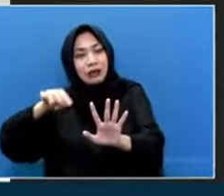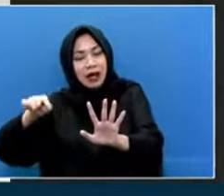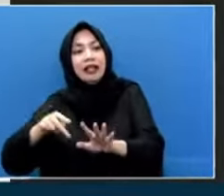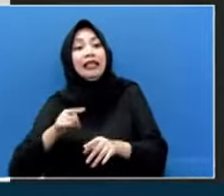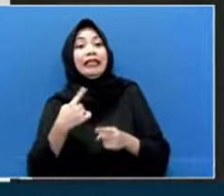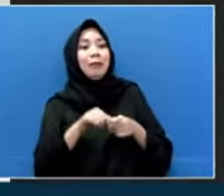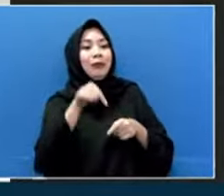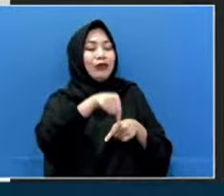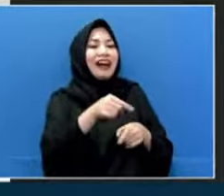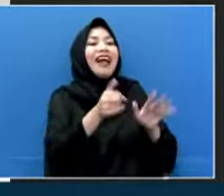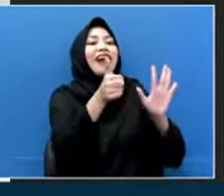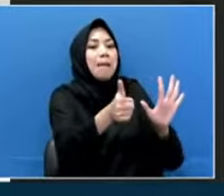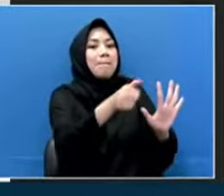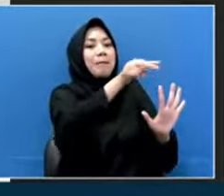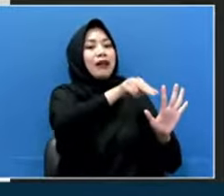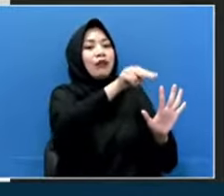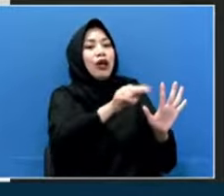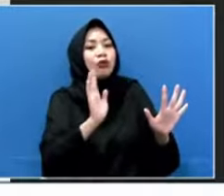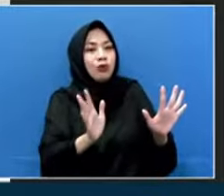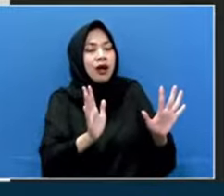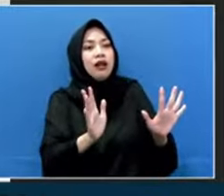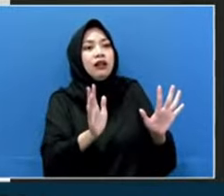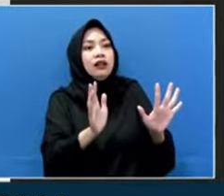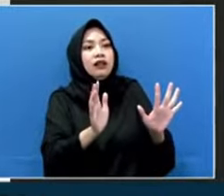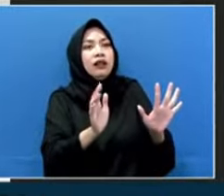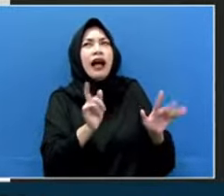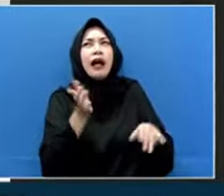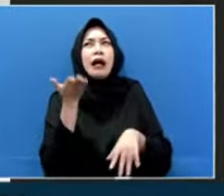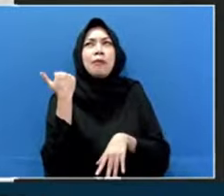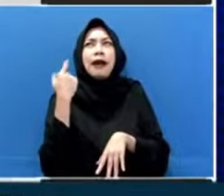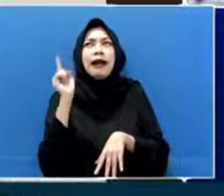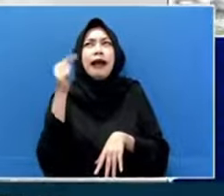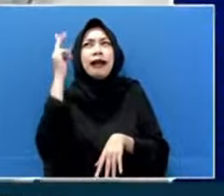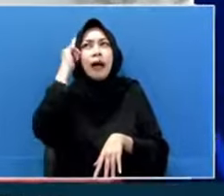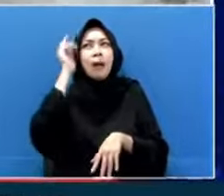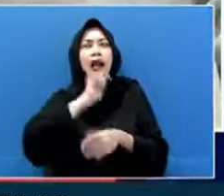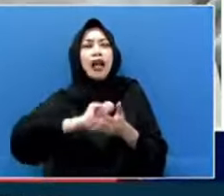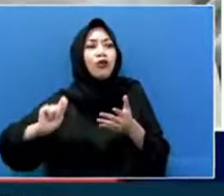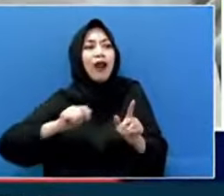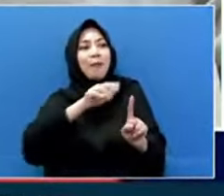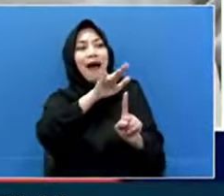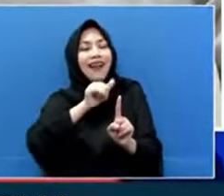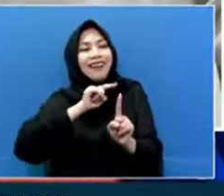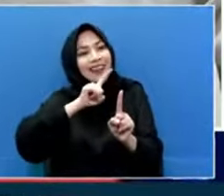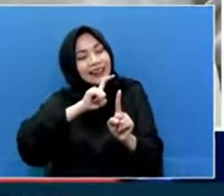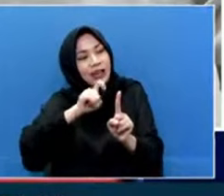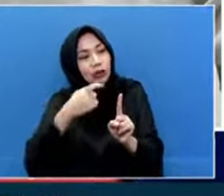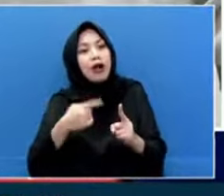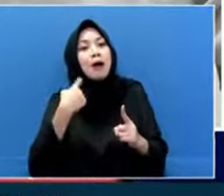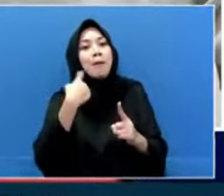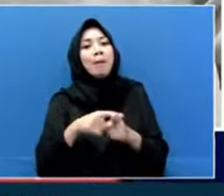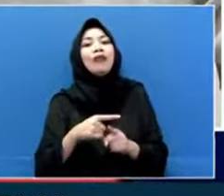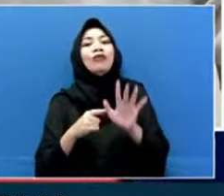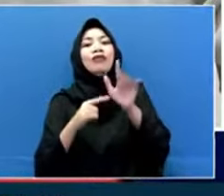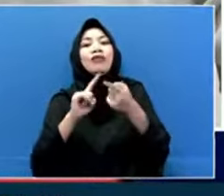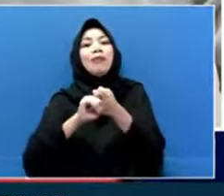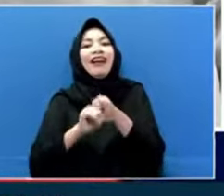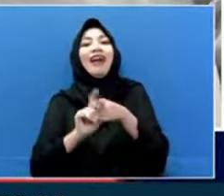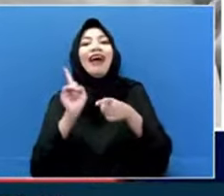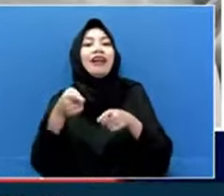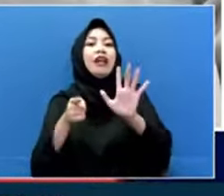yang kita periksa baik kepala sekolah kemarin kita melakukan klarifikasi kemudian lima teman dari eh